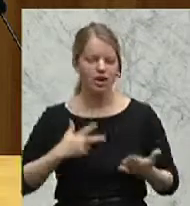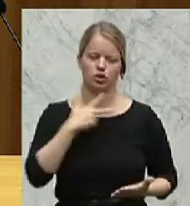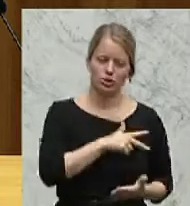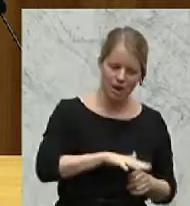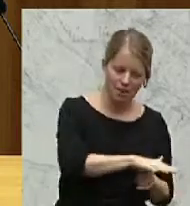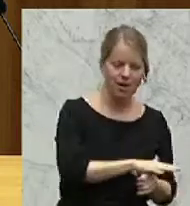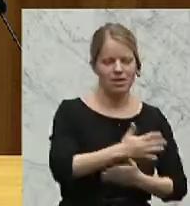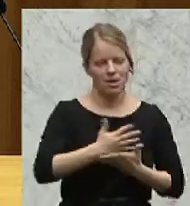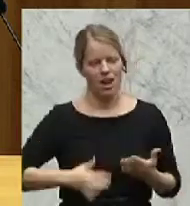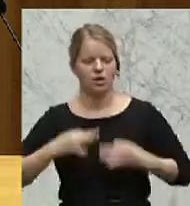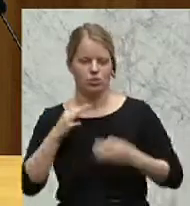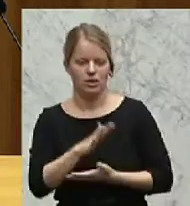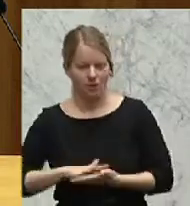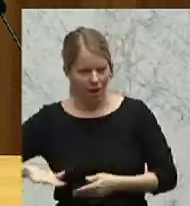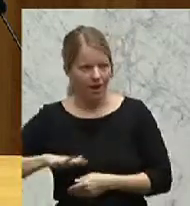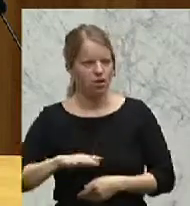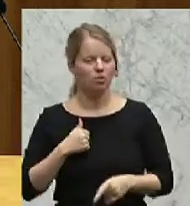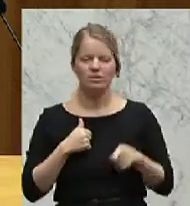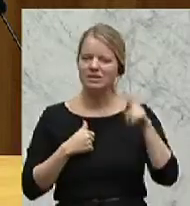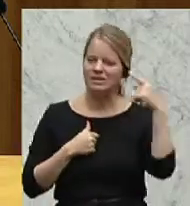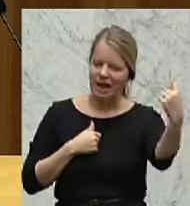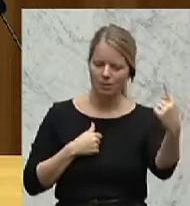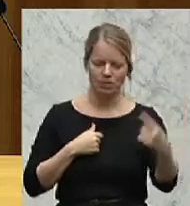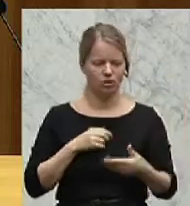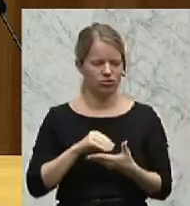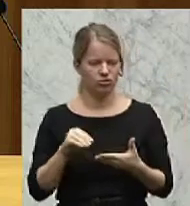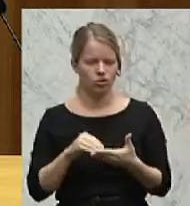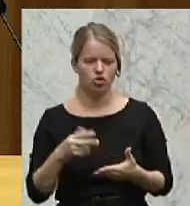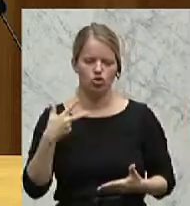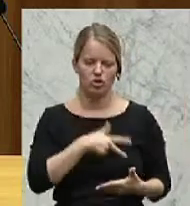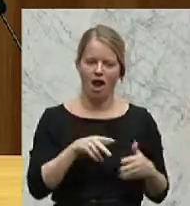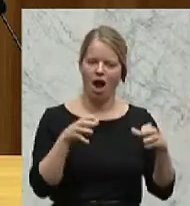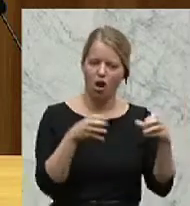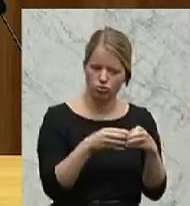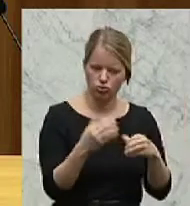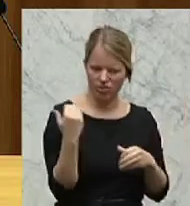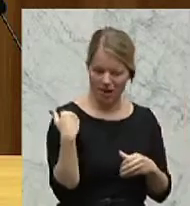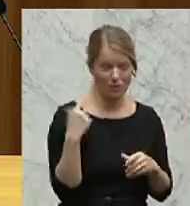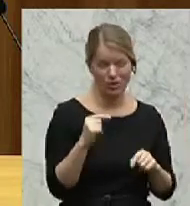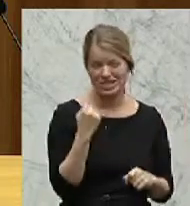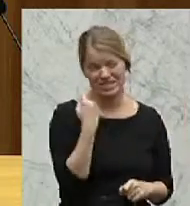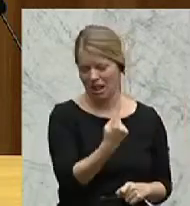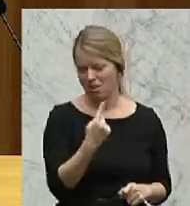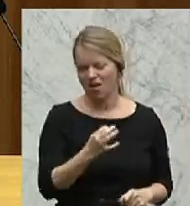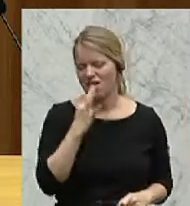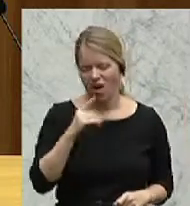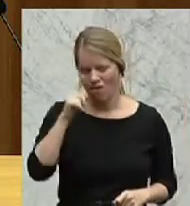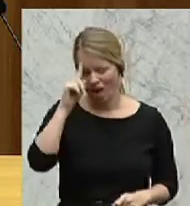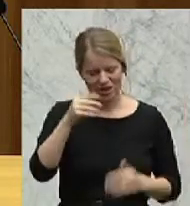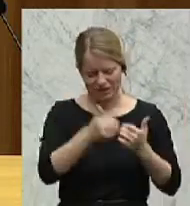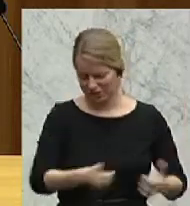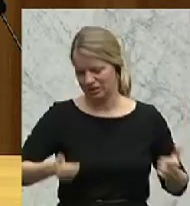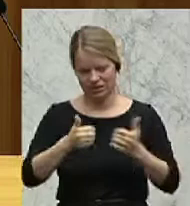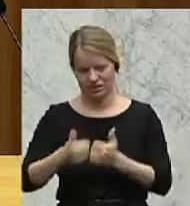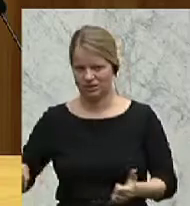Teil liegt im Gesundheitsbereich. Und Sie selbst schreiben, bei manchen Fragen im Sozialausschuss wurde. Also Sie wissen ja selbst, dass Sie Fragen gestellt haben, die hier